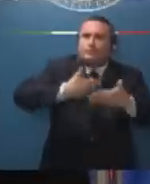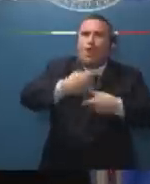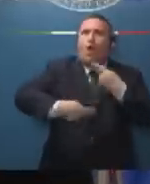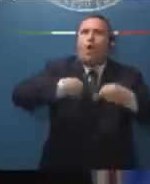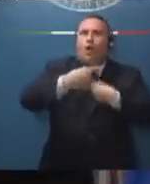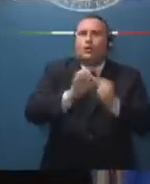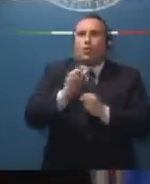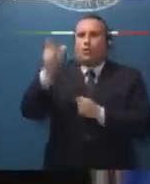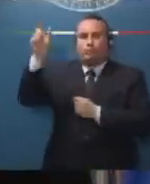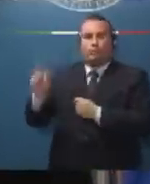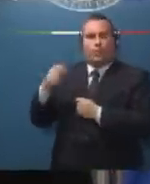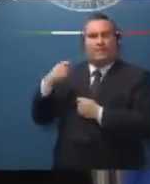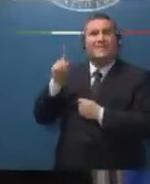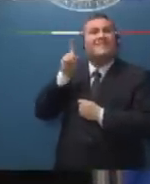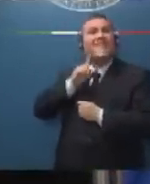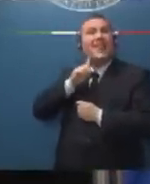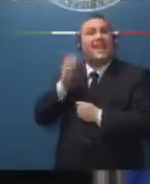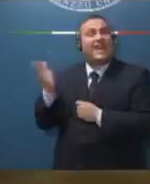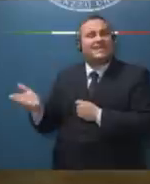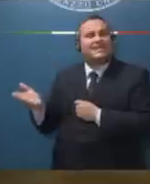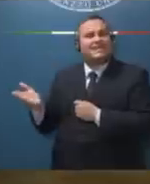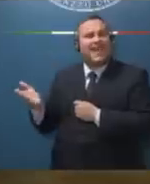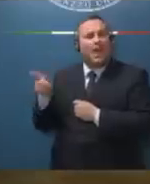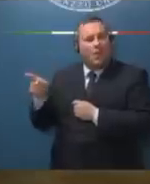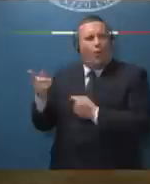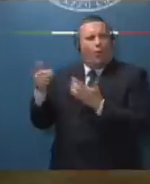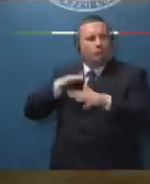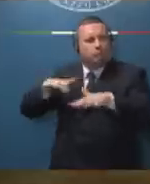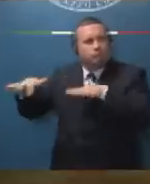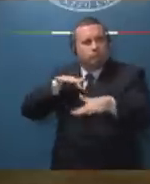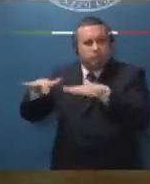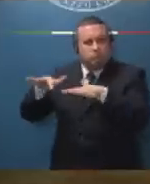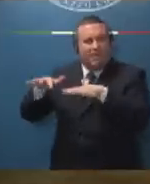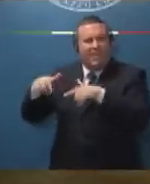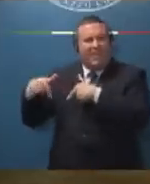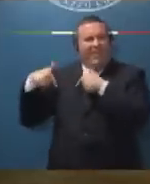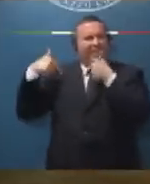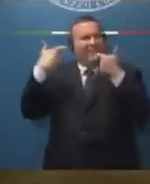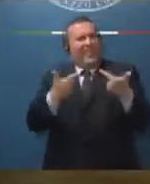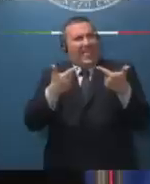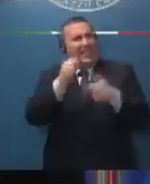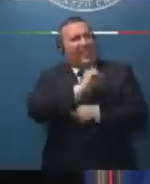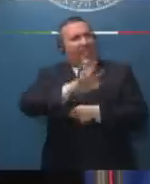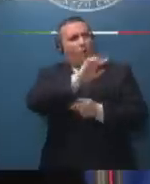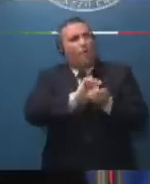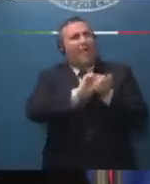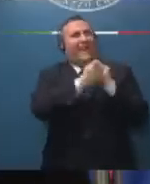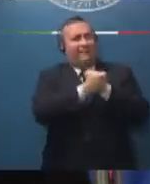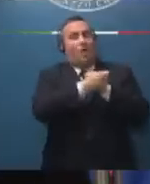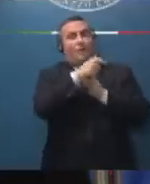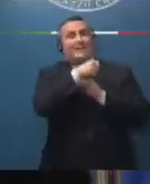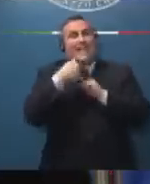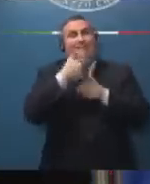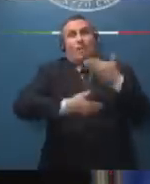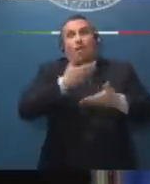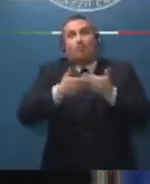e il presidente zelanski sta facendo per garantire all'Europa le riforme che vengono richieste per accelerare